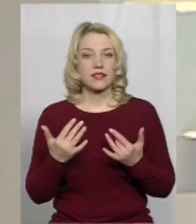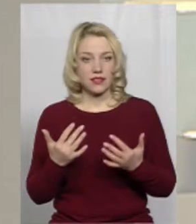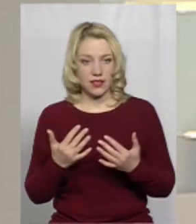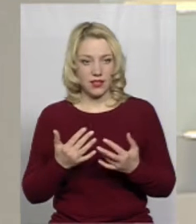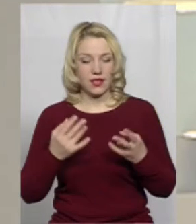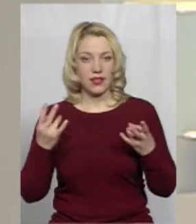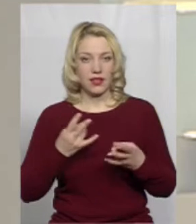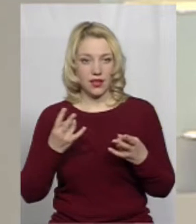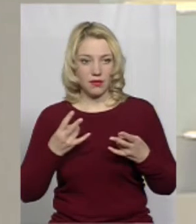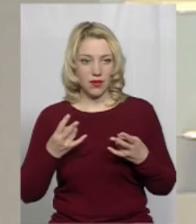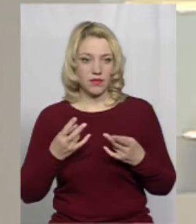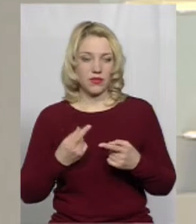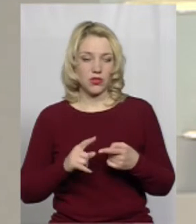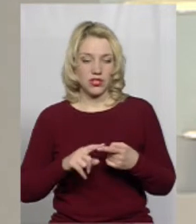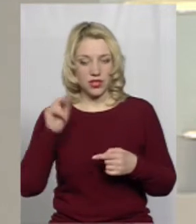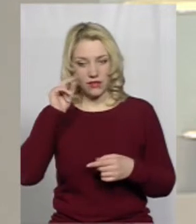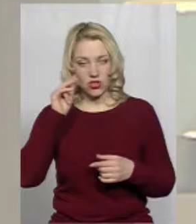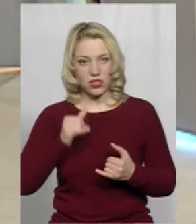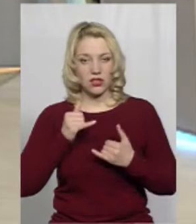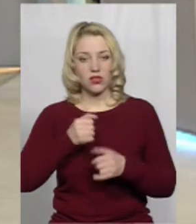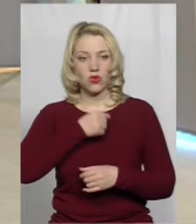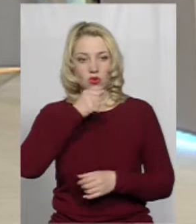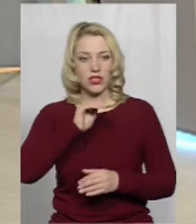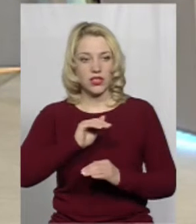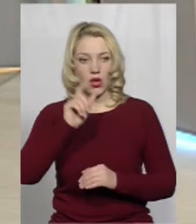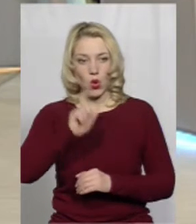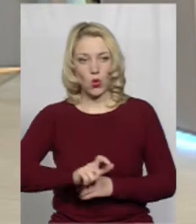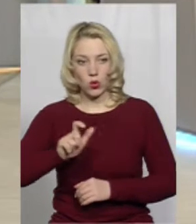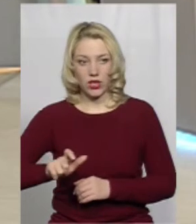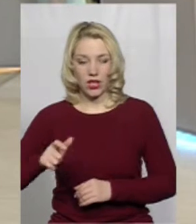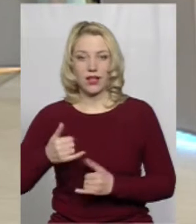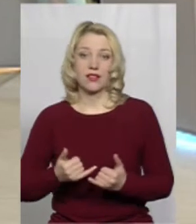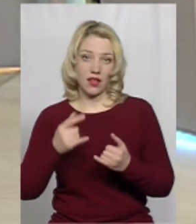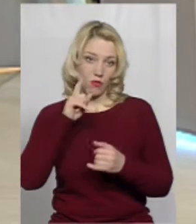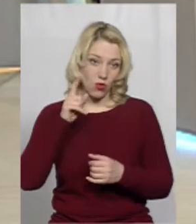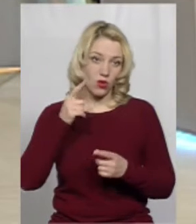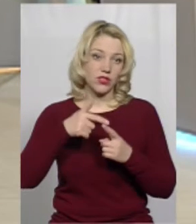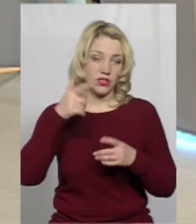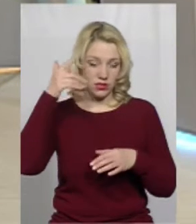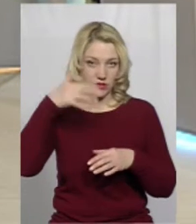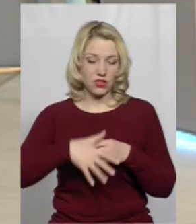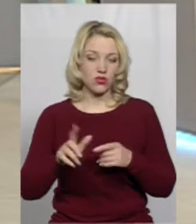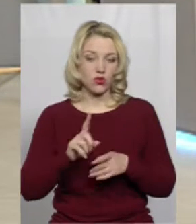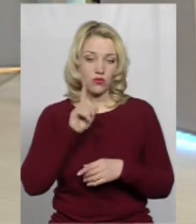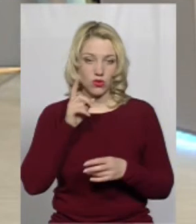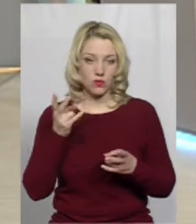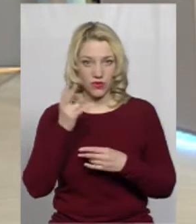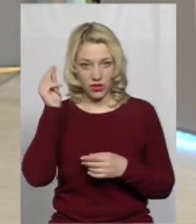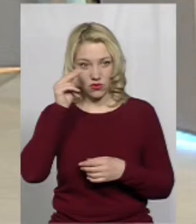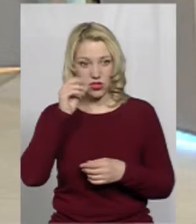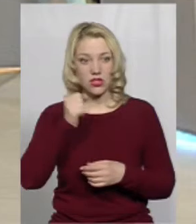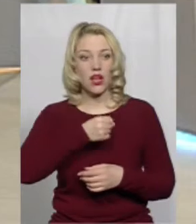Наскільки потрібно оце навчання для дорослих людей? Бо для молоді це, звісно, що молодь має вчитися,